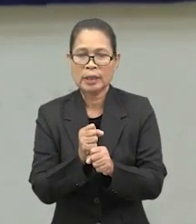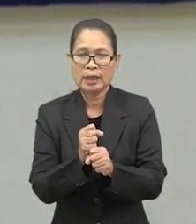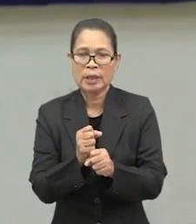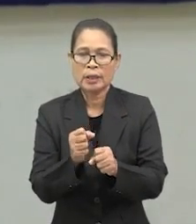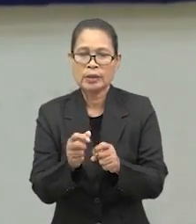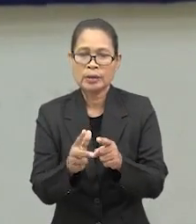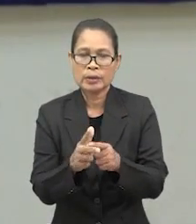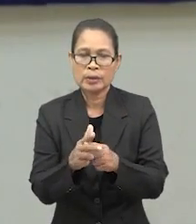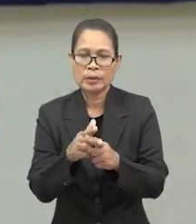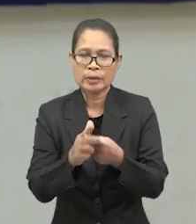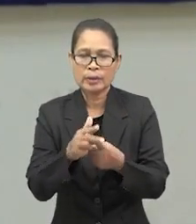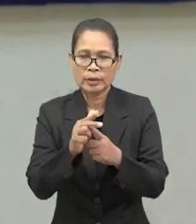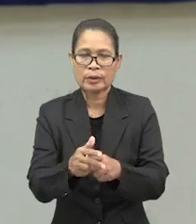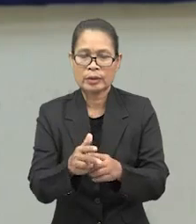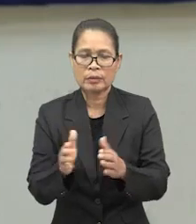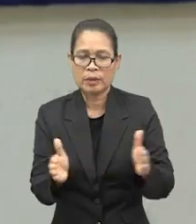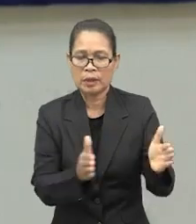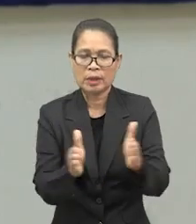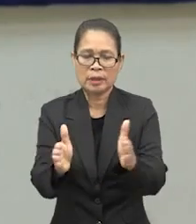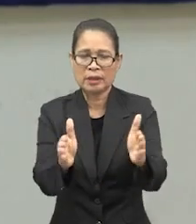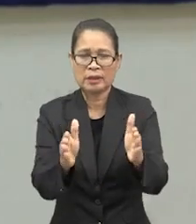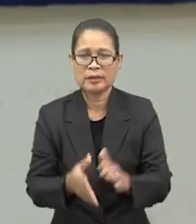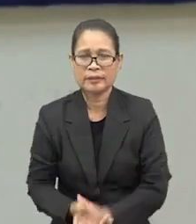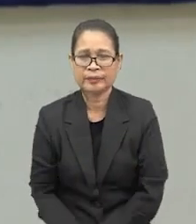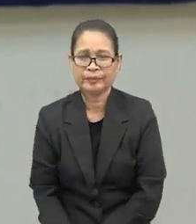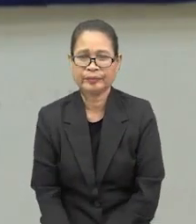ban chua chua lử